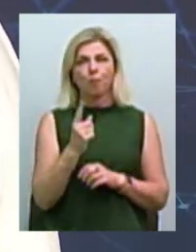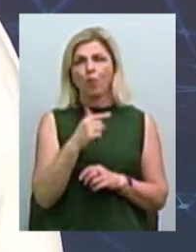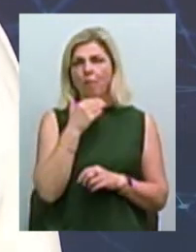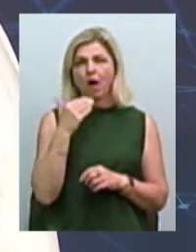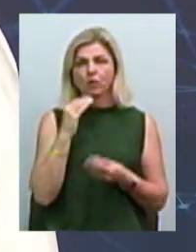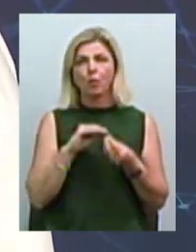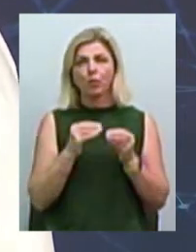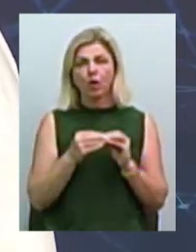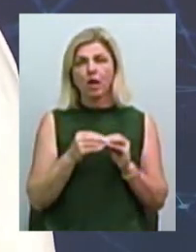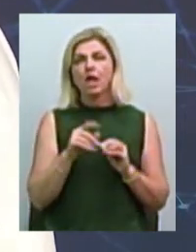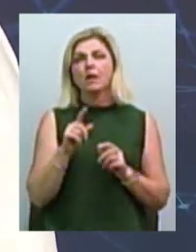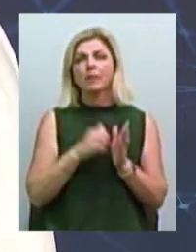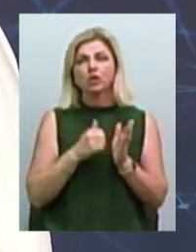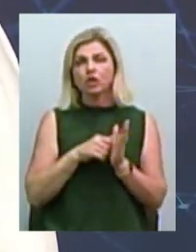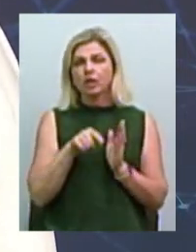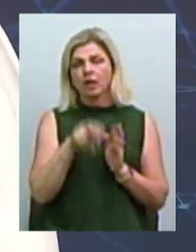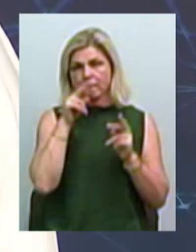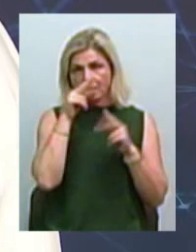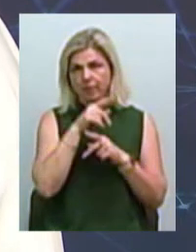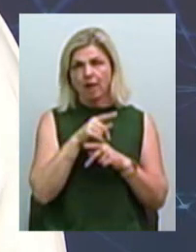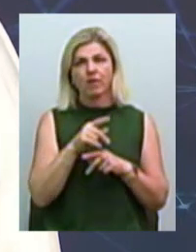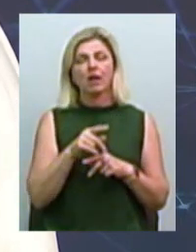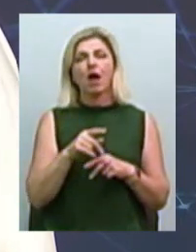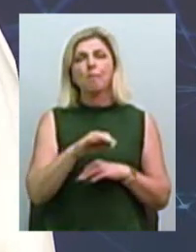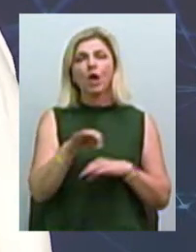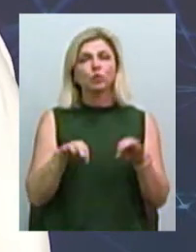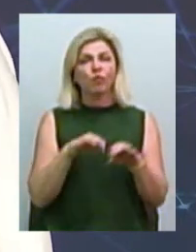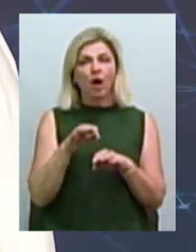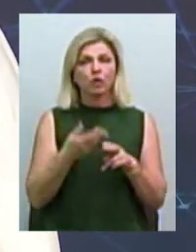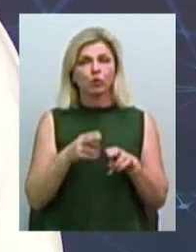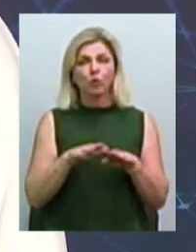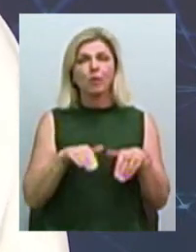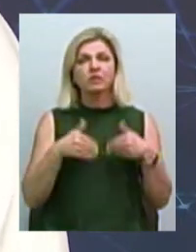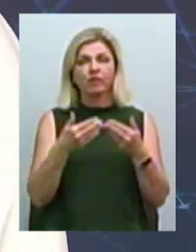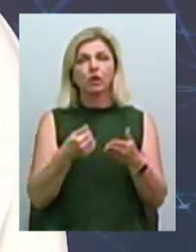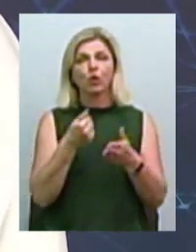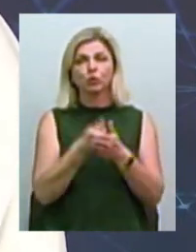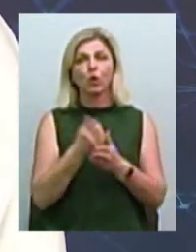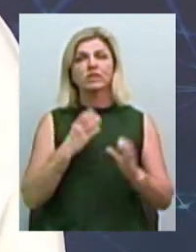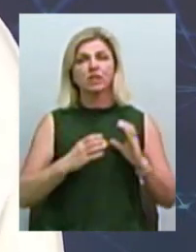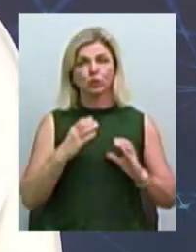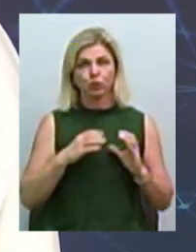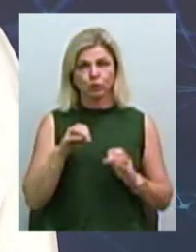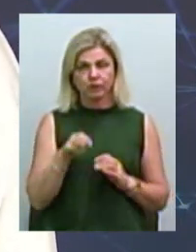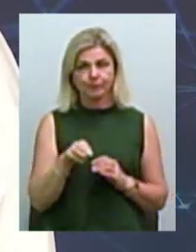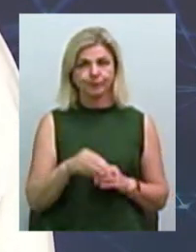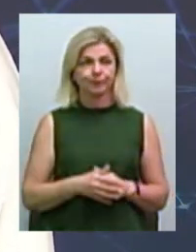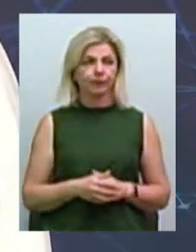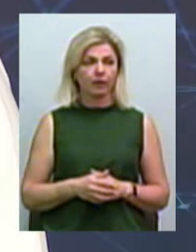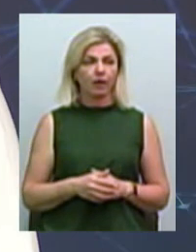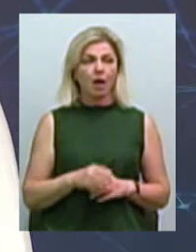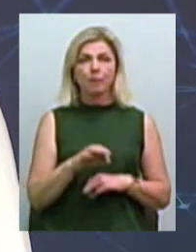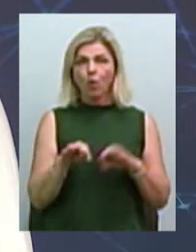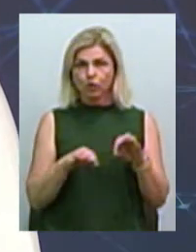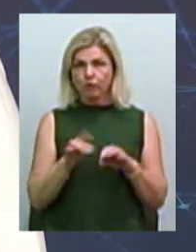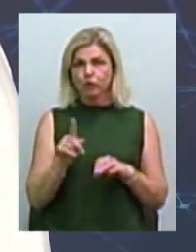через неправильне, некваліфіковане проєктування. Тому ми звернулися до інституту, отримали від них... Цього шляху, яке робилось раніше, чи так,